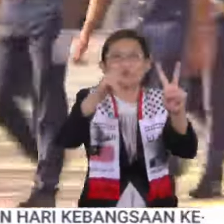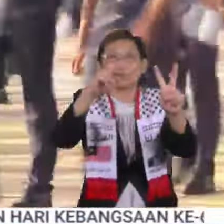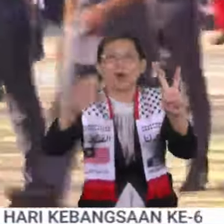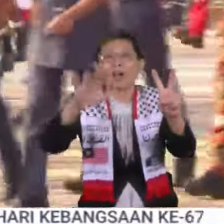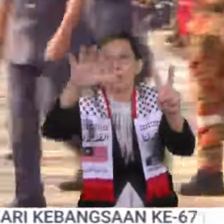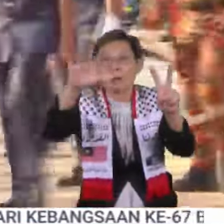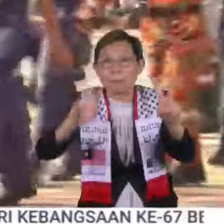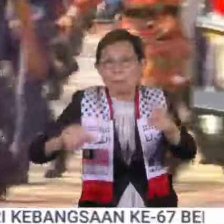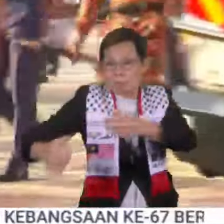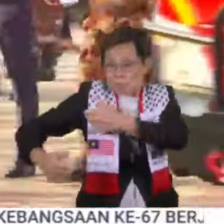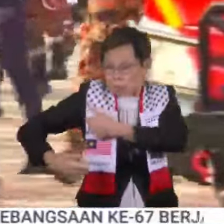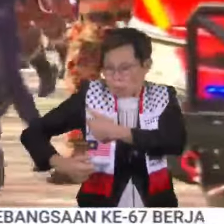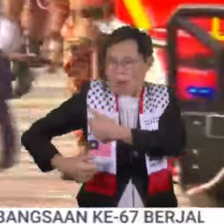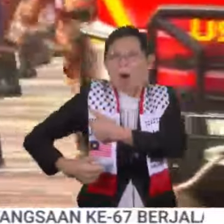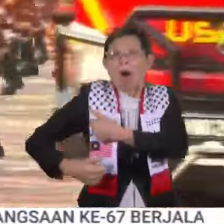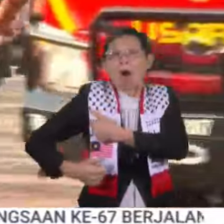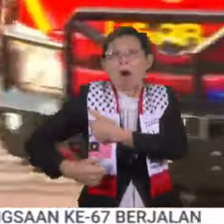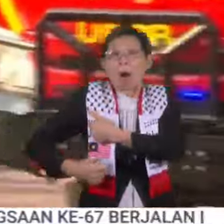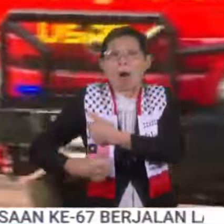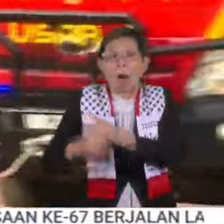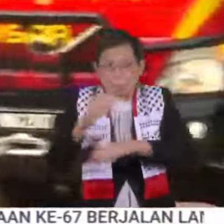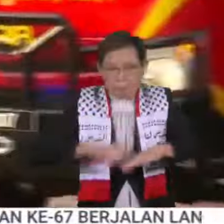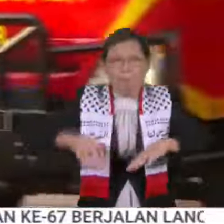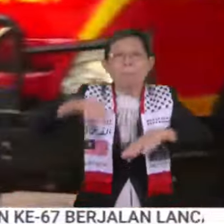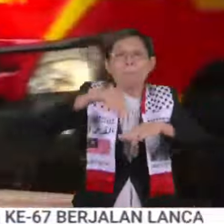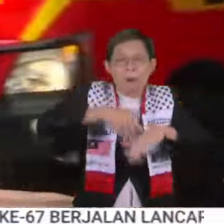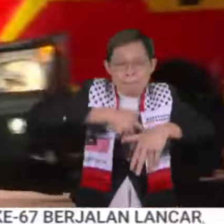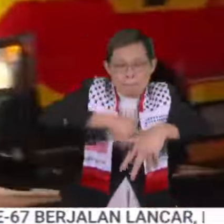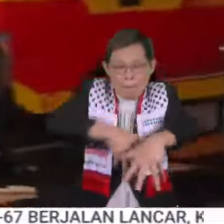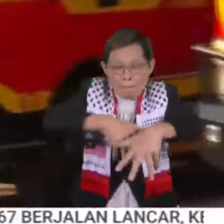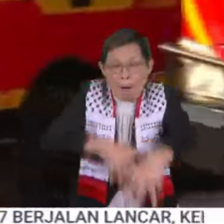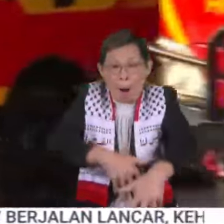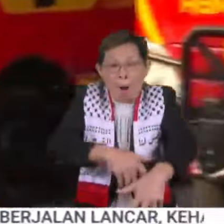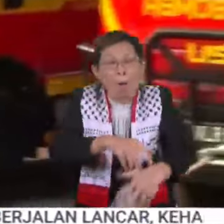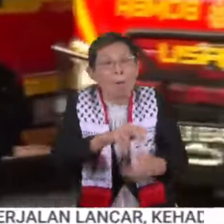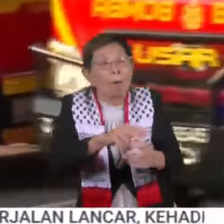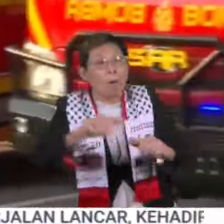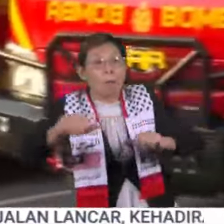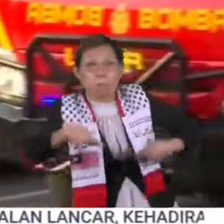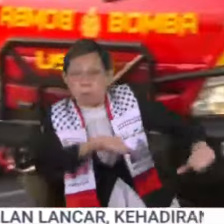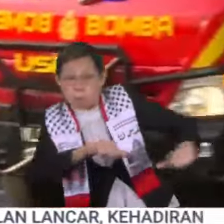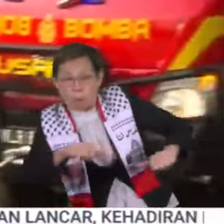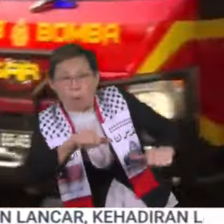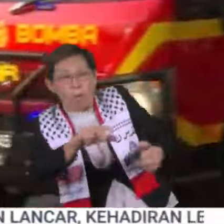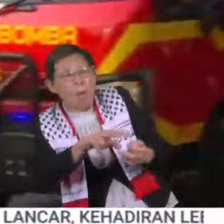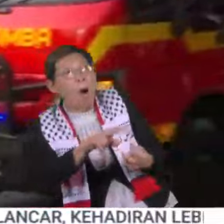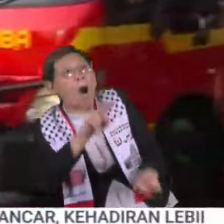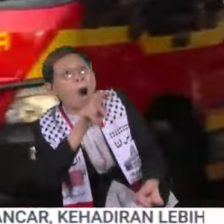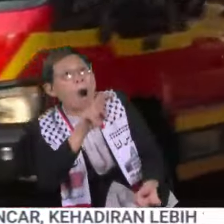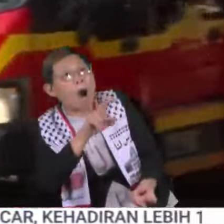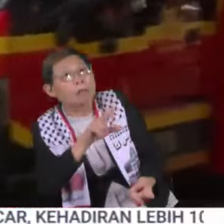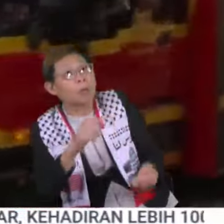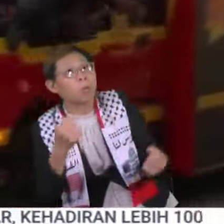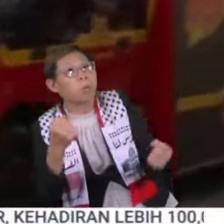2,250 anggota ATM menguasai pentas perarakan dengan aksi memukau dan bertenaga.